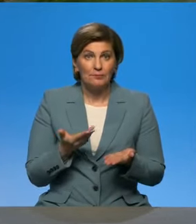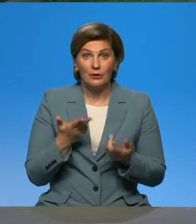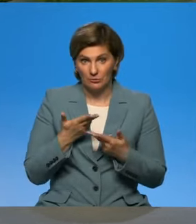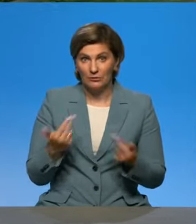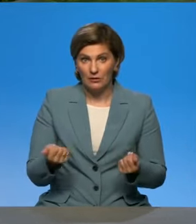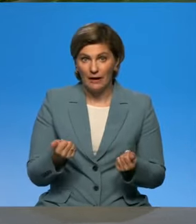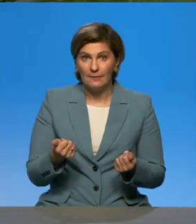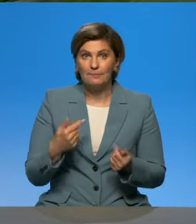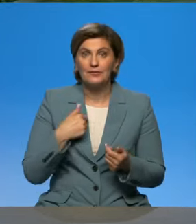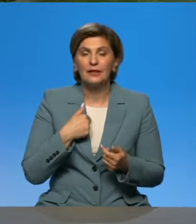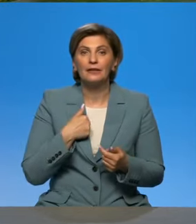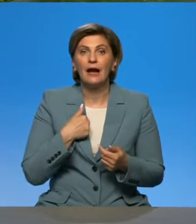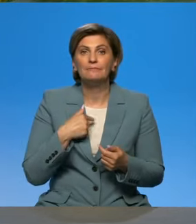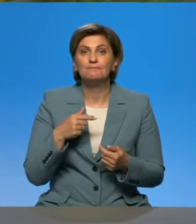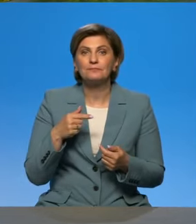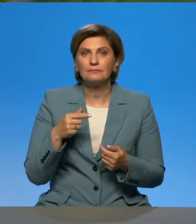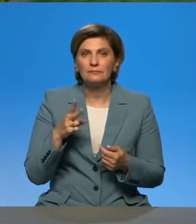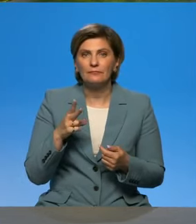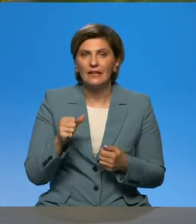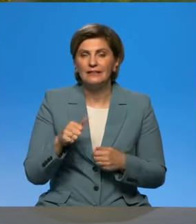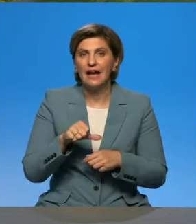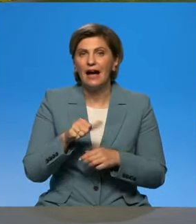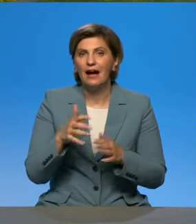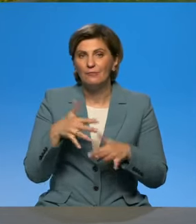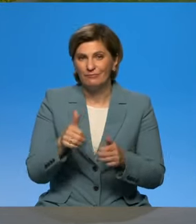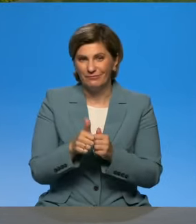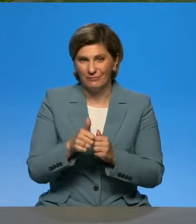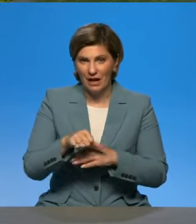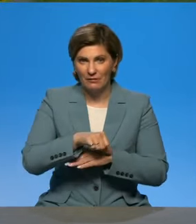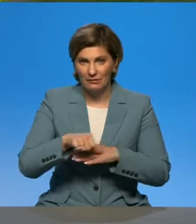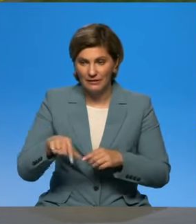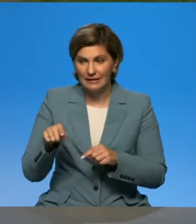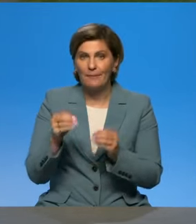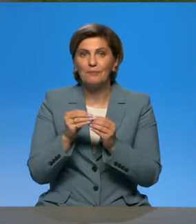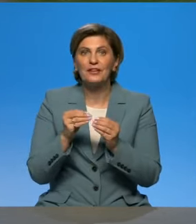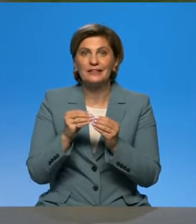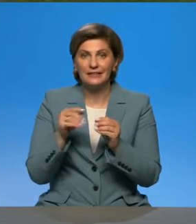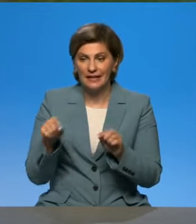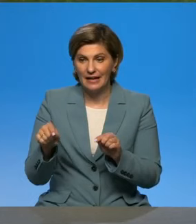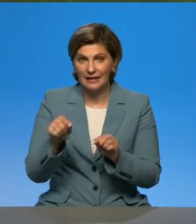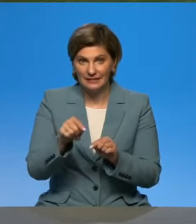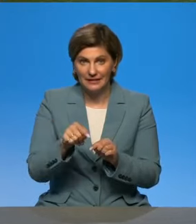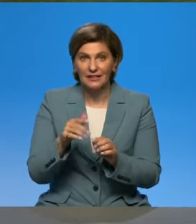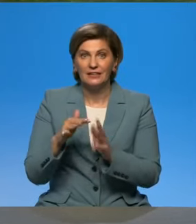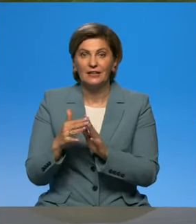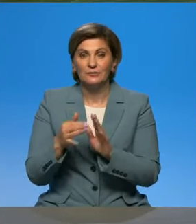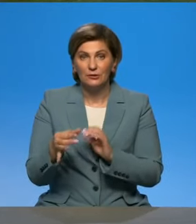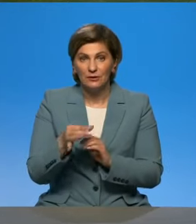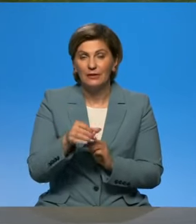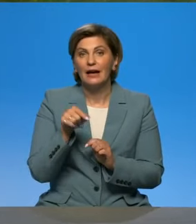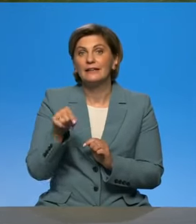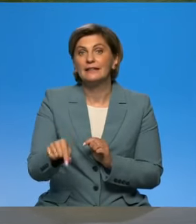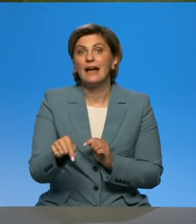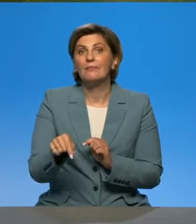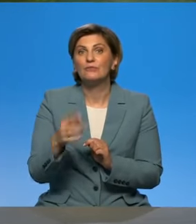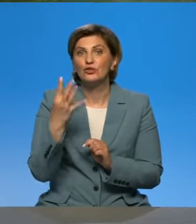на берегу Маклая, ну, во-первых, там есть ряд деревень, там 10 деревень основных, но 4 деревни, разговаривающие на языке бонгу, да, то есть